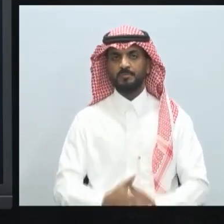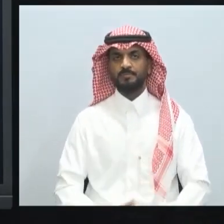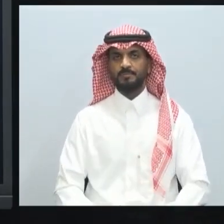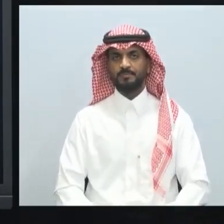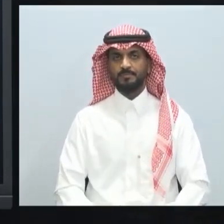اجمعين